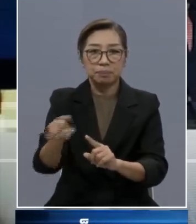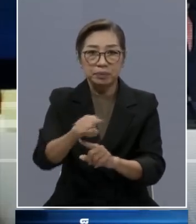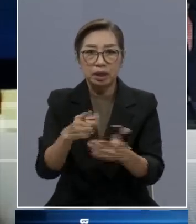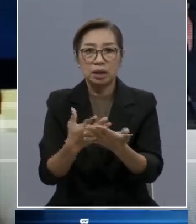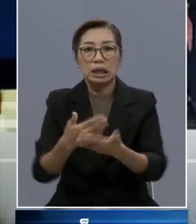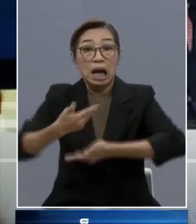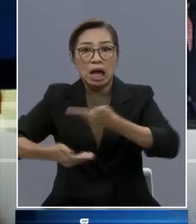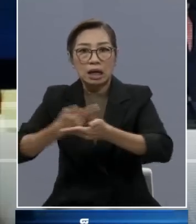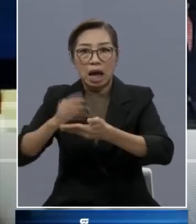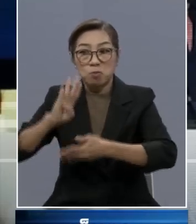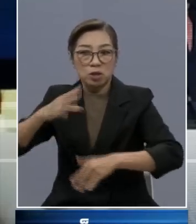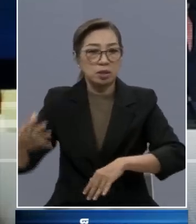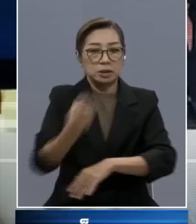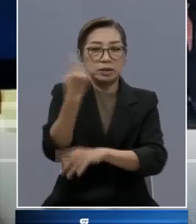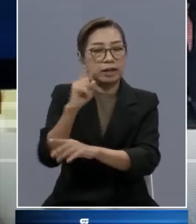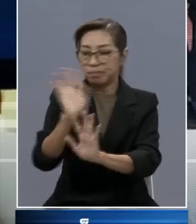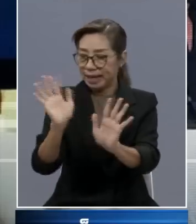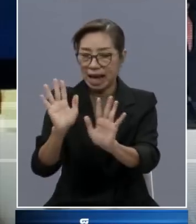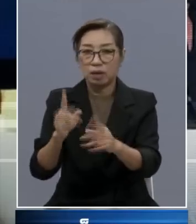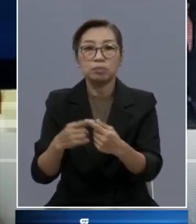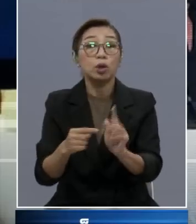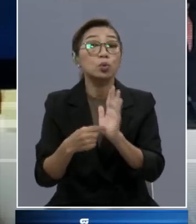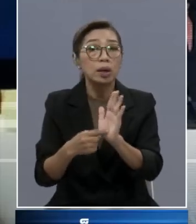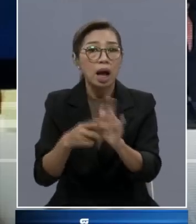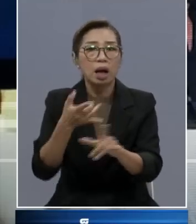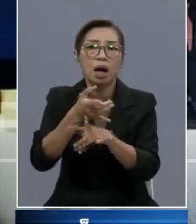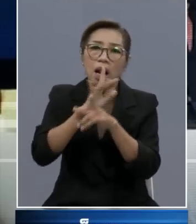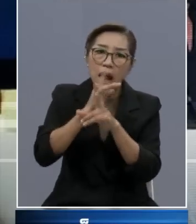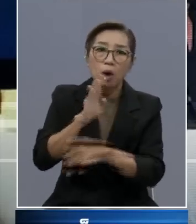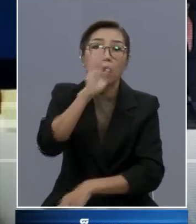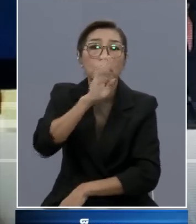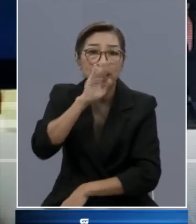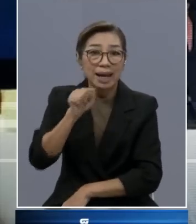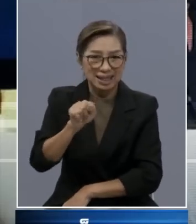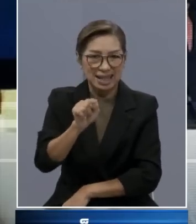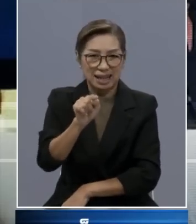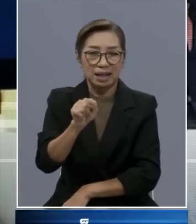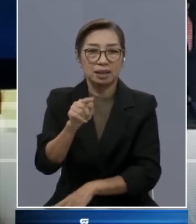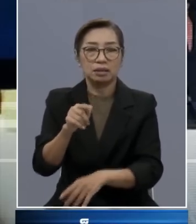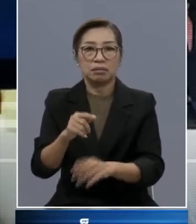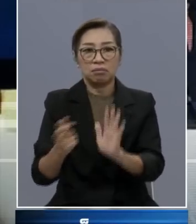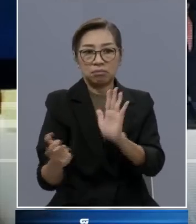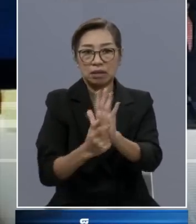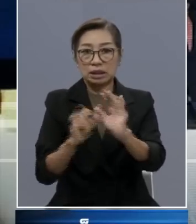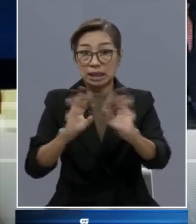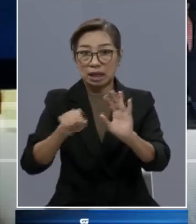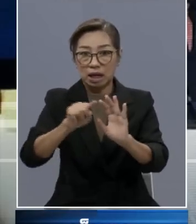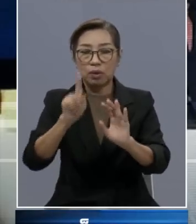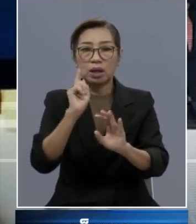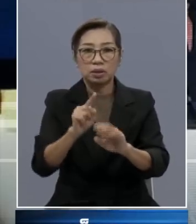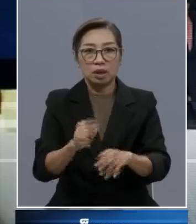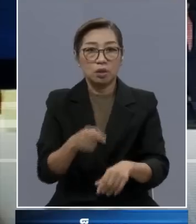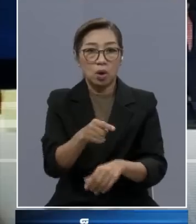ทางการค้าแล้วก็มียกตัวอย่างเช่นเครื่องดื่มแอลกอฮอล์ฮะแล้วอันนี้คือเขียนไว้ชัดเจนว่าโดยพรรคประชาชา